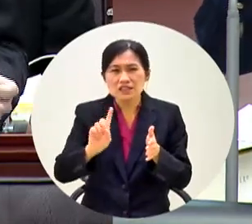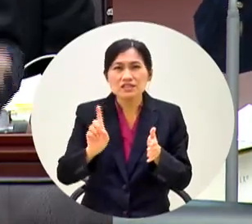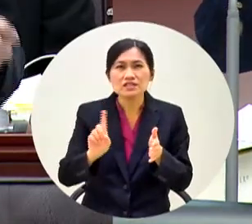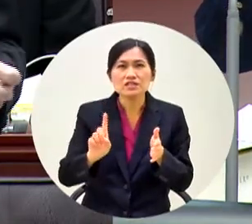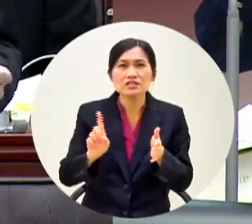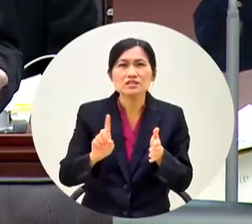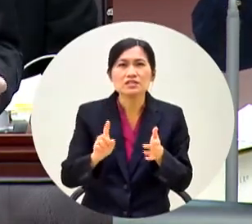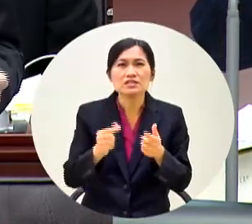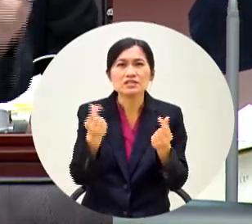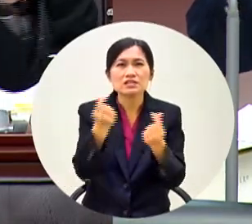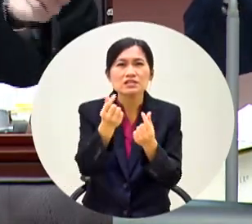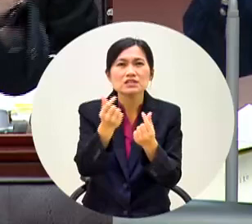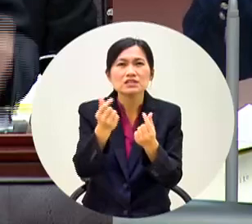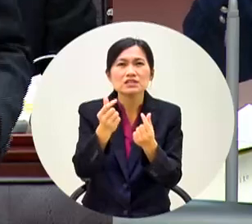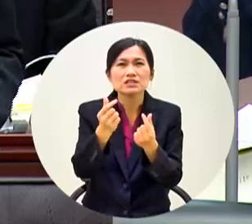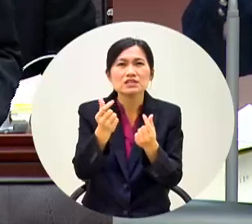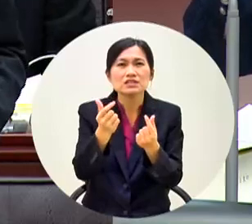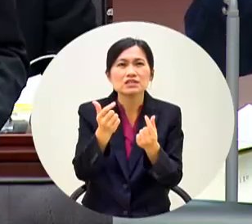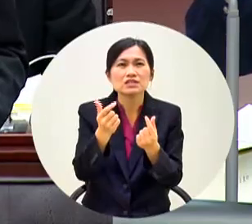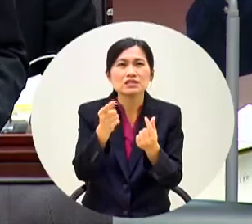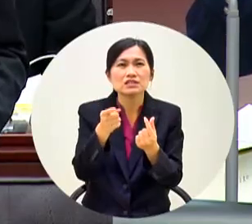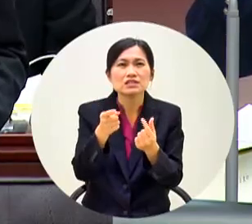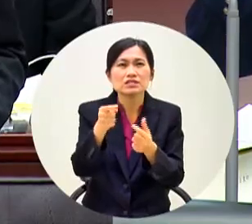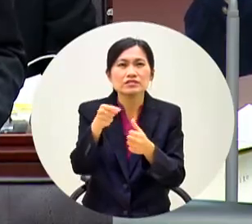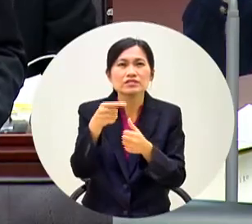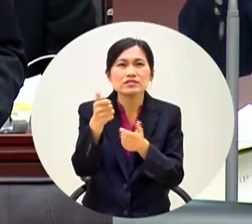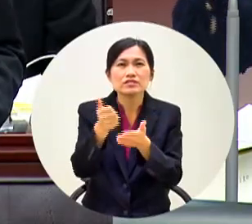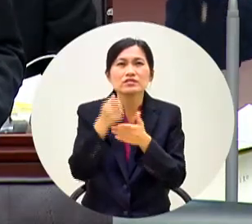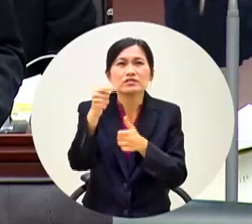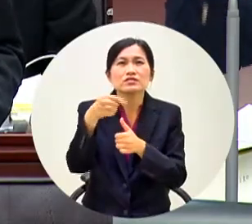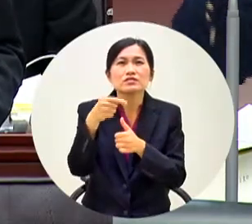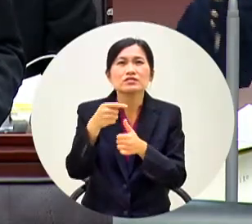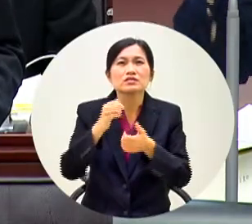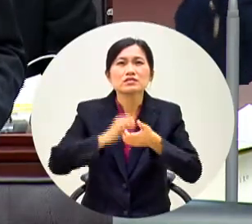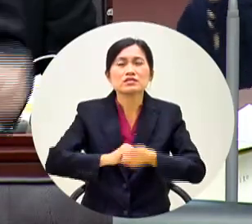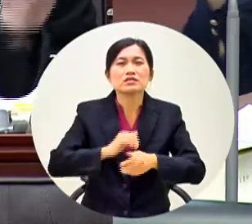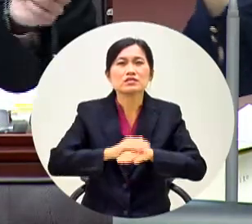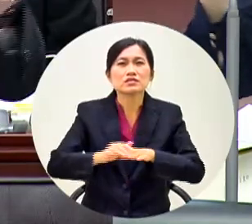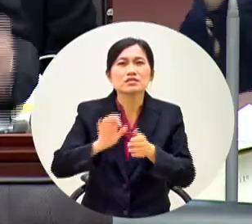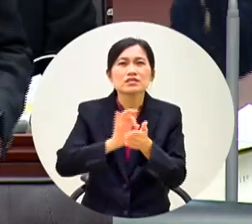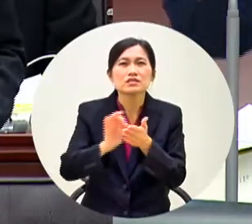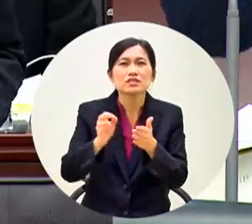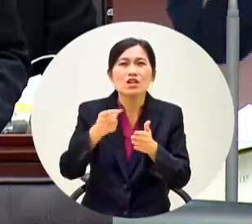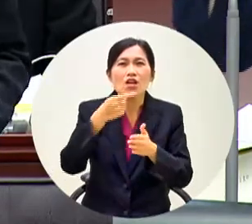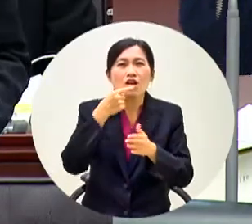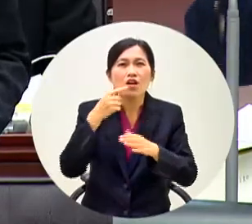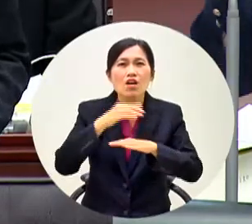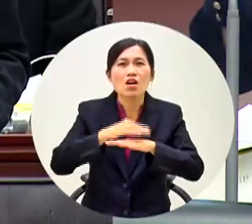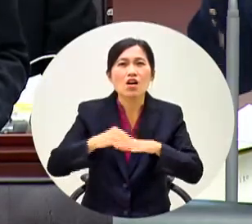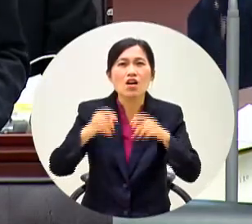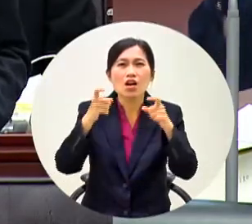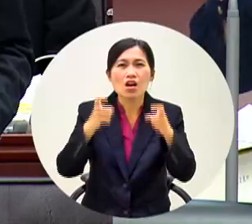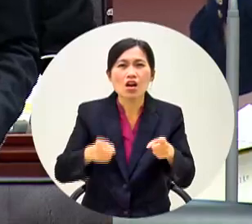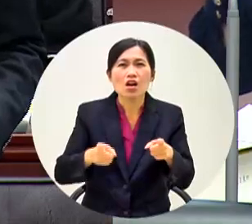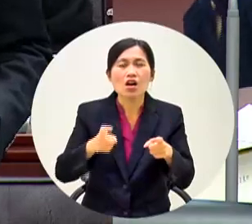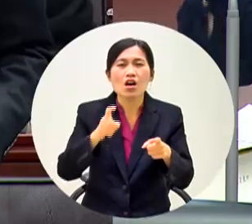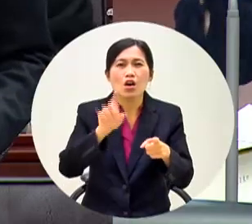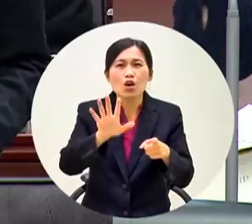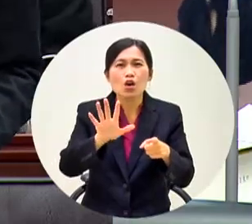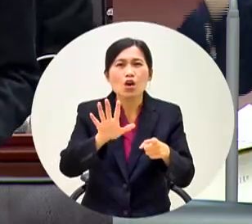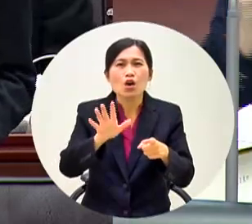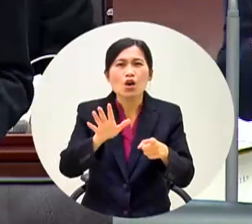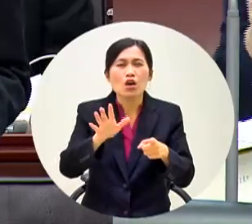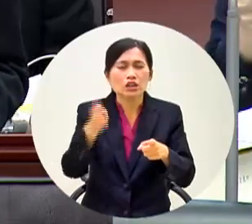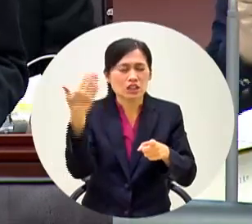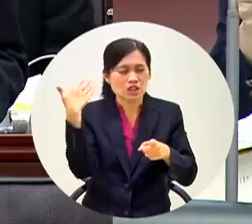条例。 譬如说，他可能 啊，所以请议员指教。 是一定会用到，在大红毛港迁村就有很多其实是跟